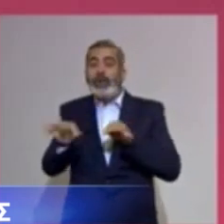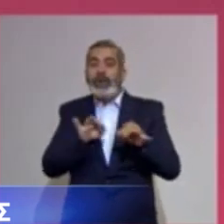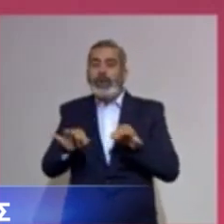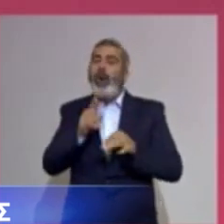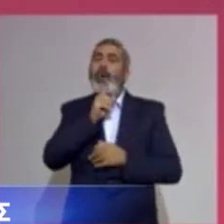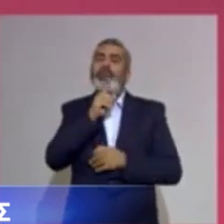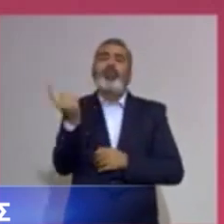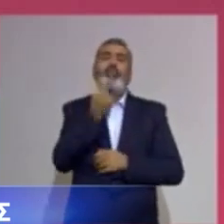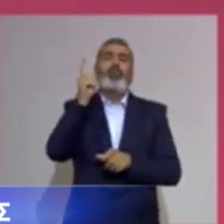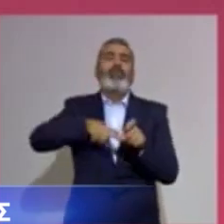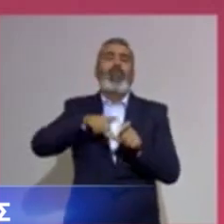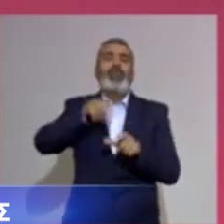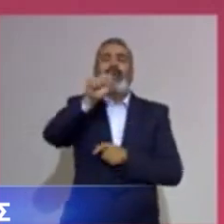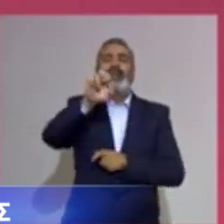servicers.